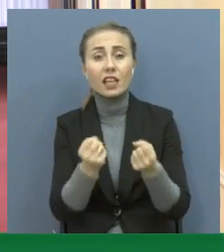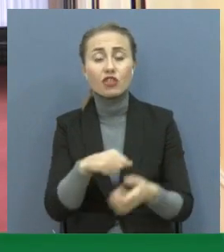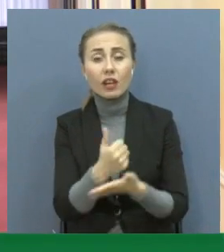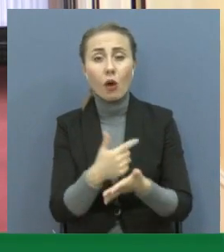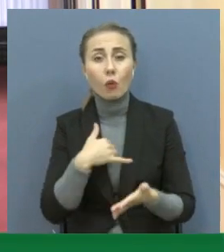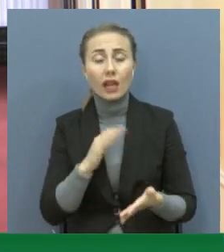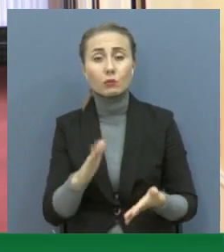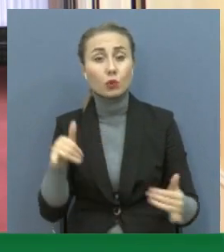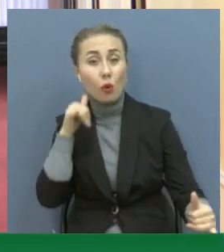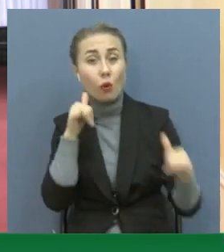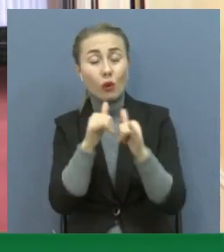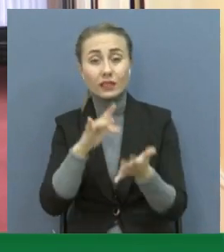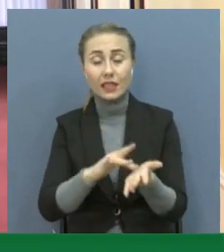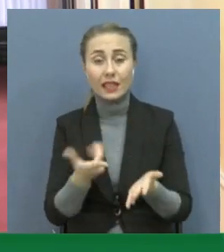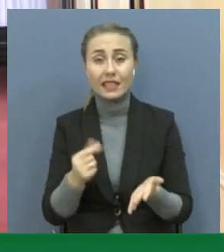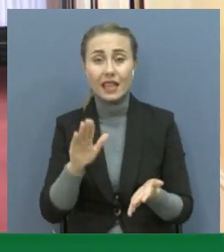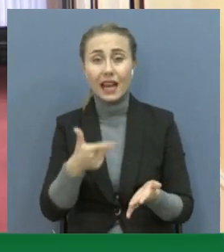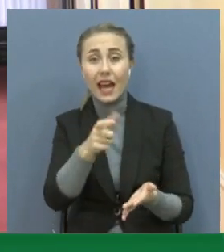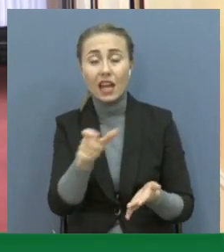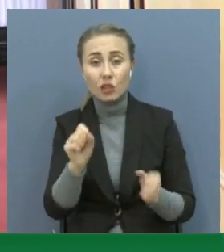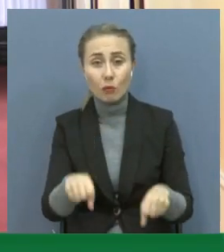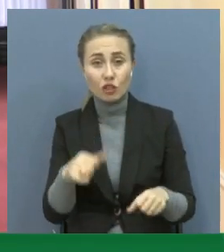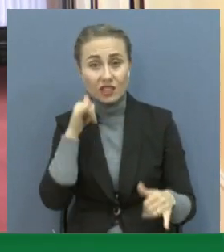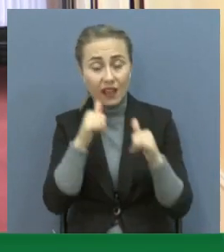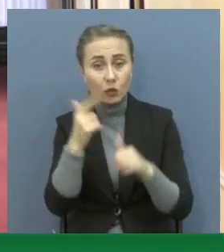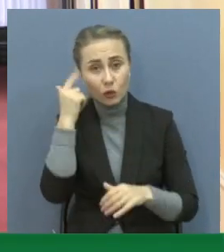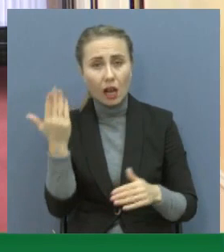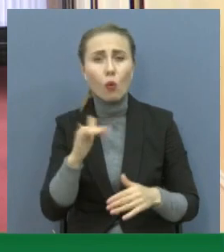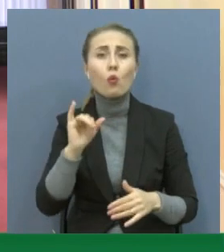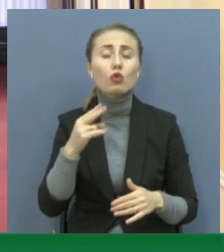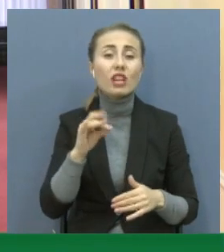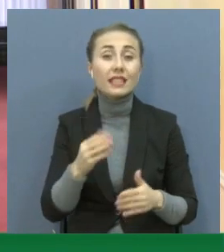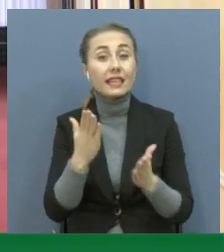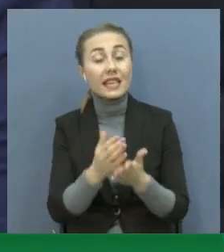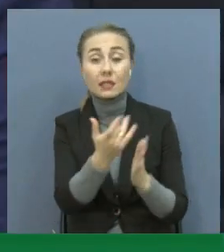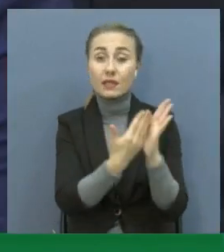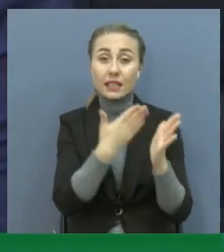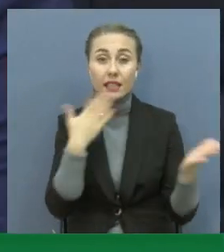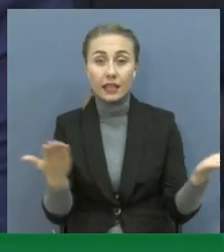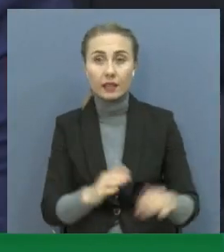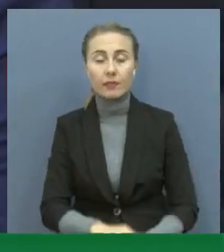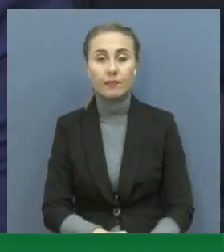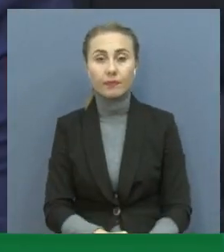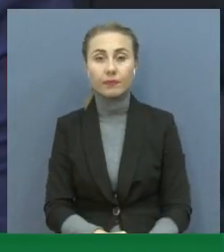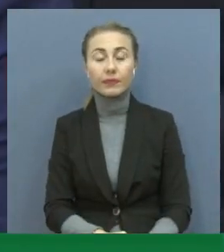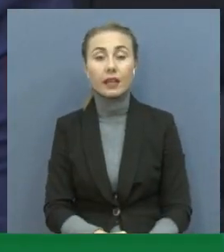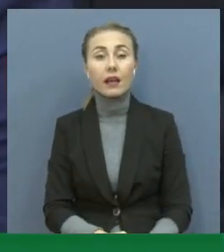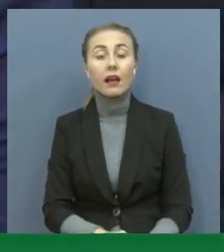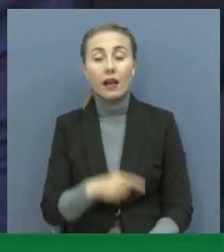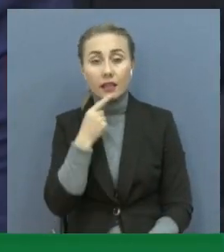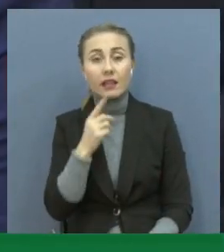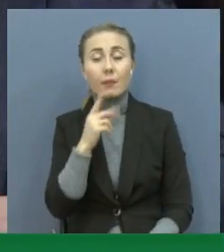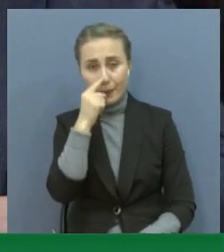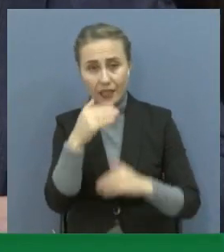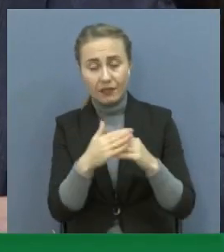будет колл-центр, где граждане могут звонить и узнавать, в каком участке, есть они в списке или нет вопроса. Стоит отметить, предвыборная